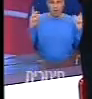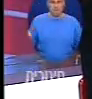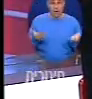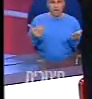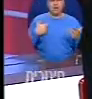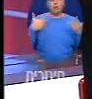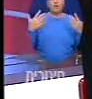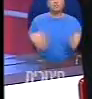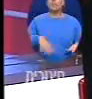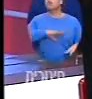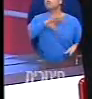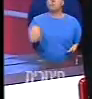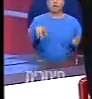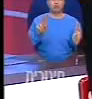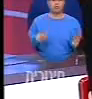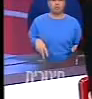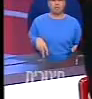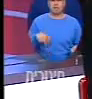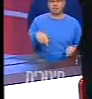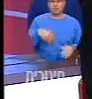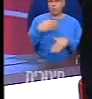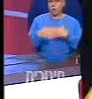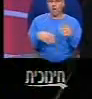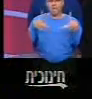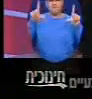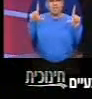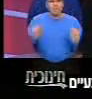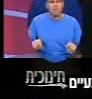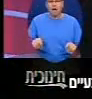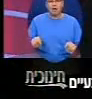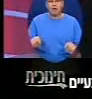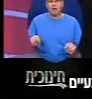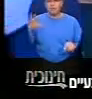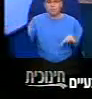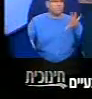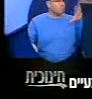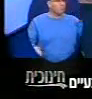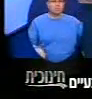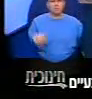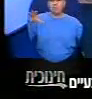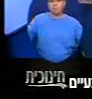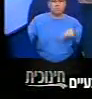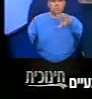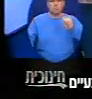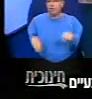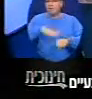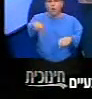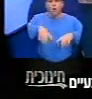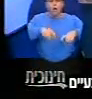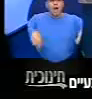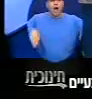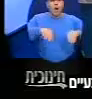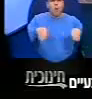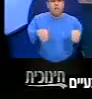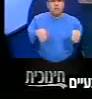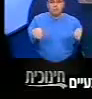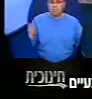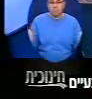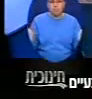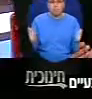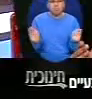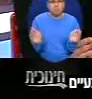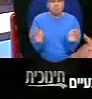נפסיד את כל מה שיש לנו. כי זה הולך ונגמר, ולאט לאט פשוט עוזלים לנו החופים. ליטרלי עוזלים